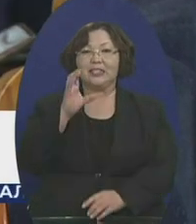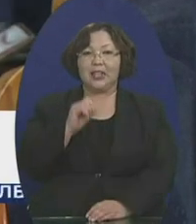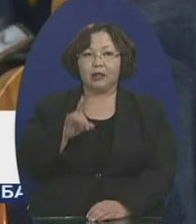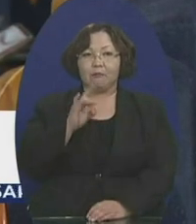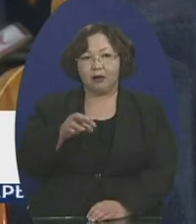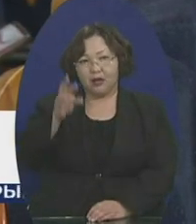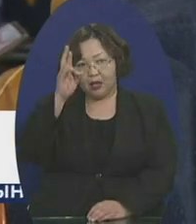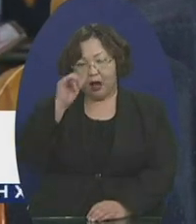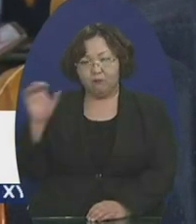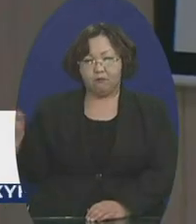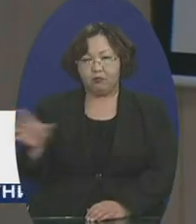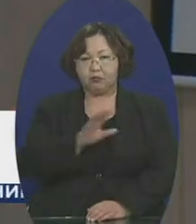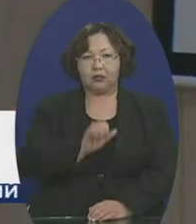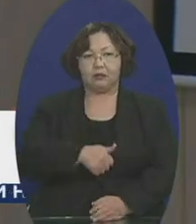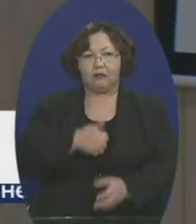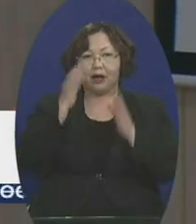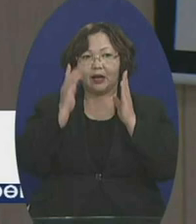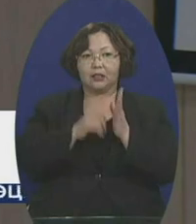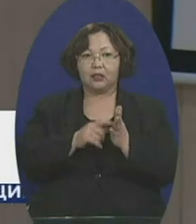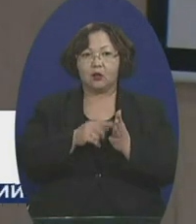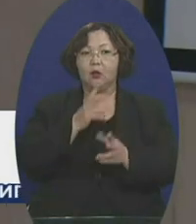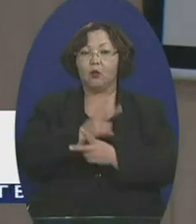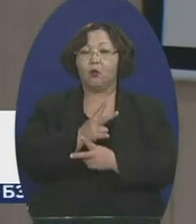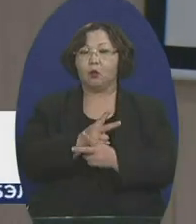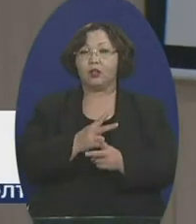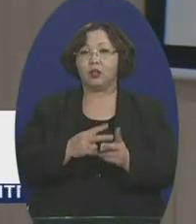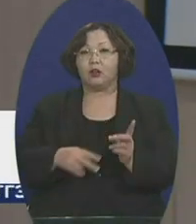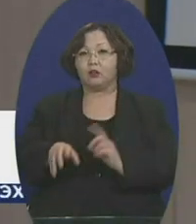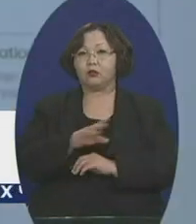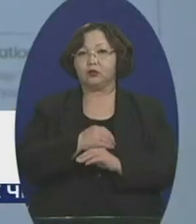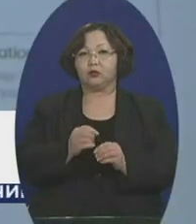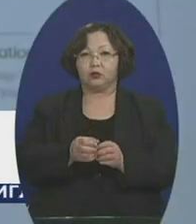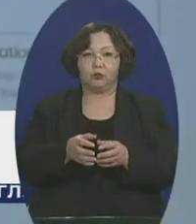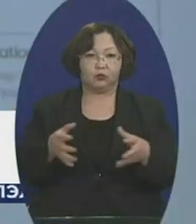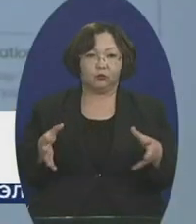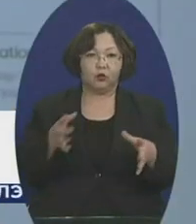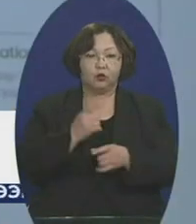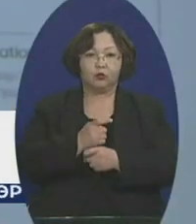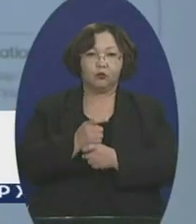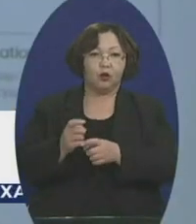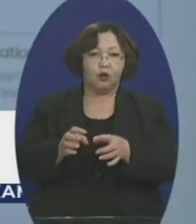байна. Мөн хөдөлмөр эрхлэлтийг дэмжих хуулийн цар хүрээг өргөжүүлэх, хөдөлмөр зөвчлөлийг